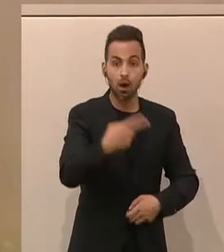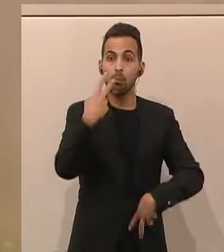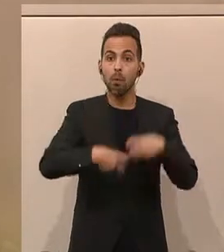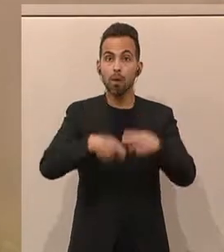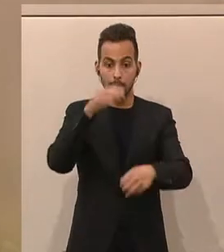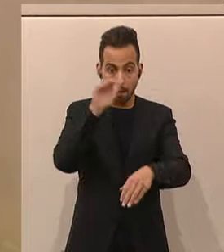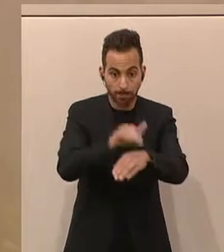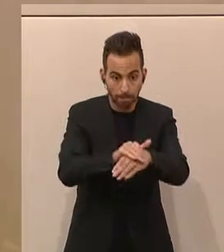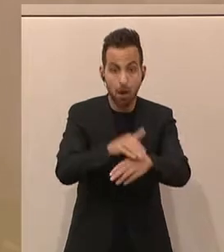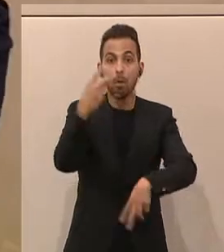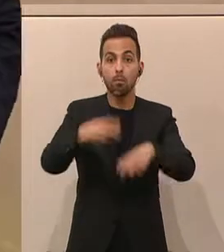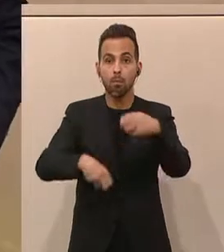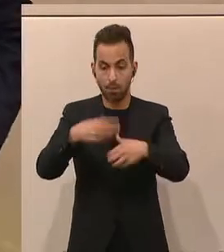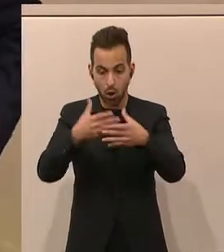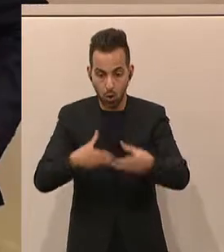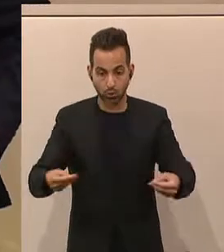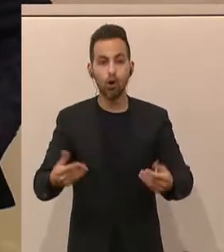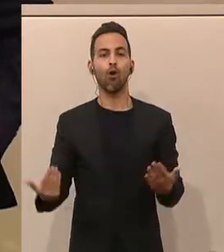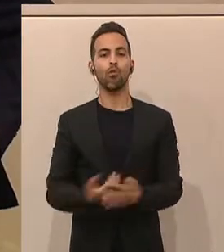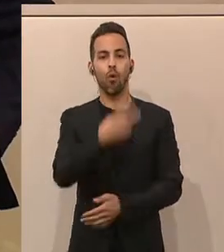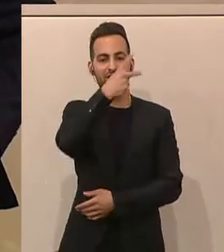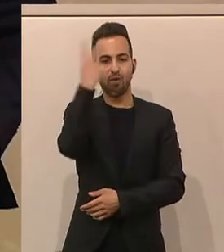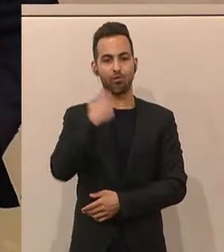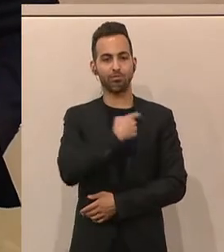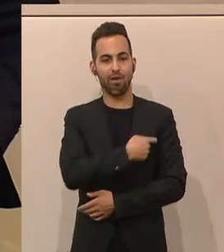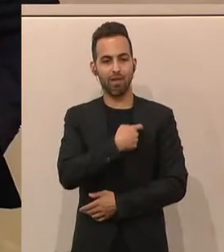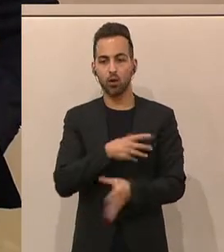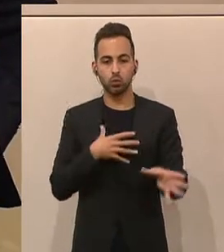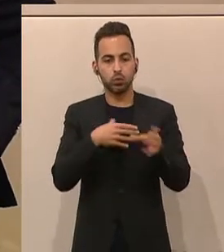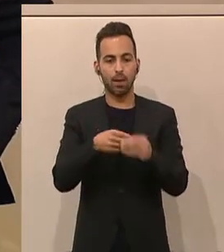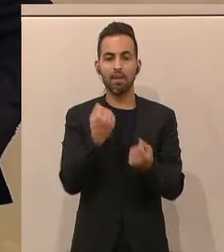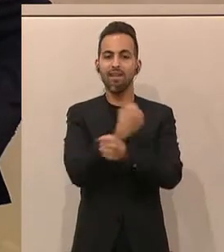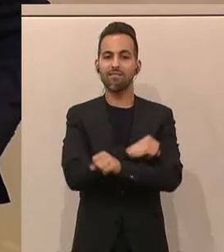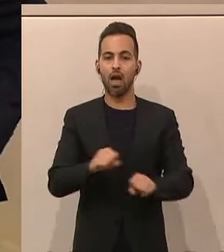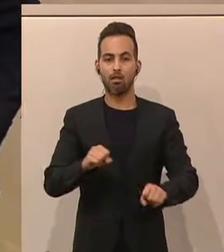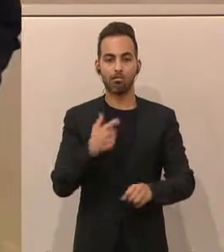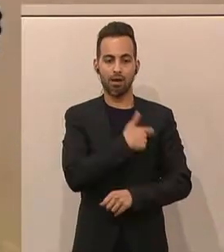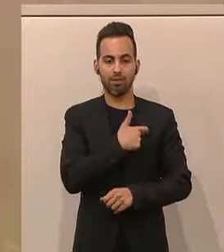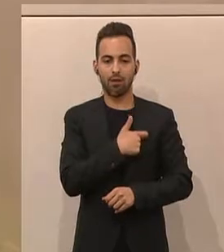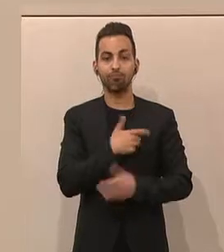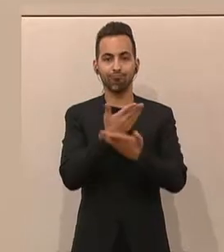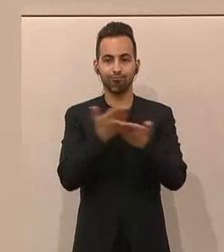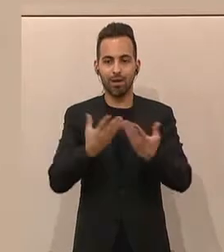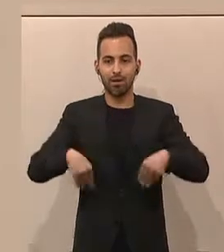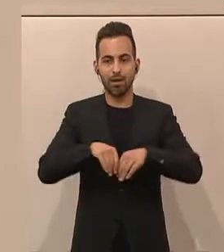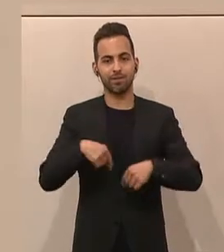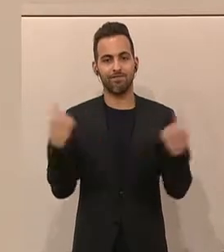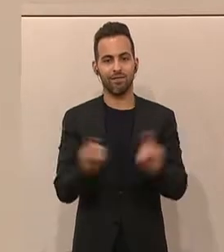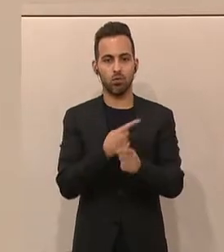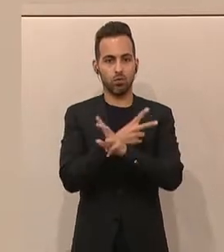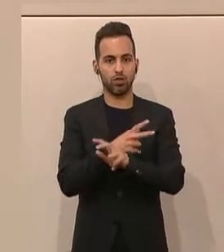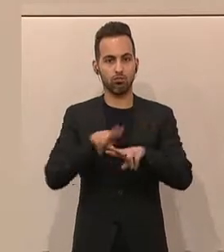Probleme lösen. Dafür steht die neue Volkspartei mit dem Freiheitlichen, die österreichische Bundesregierung. Danke.